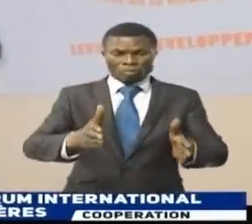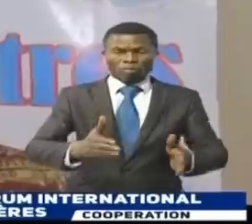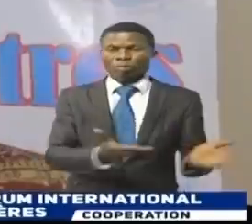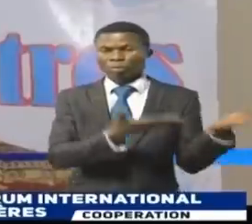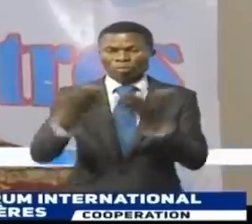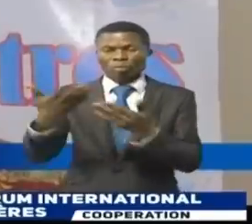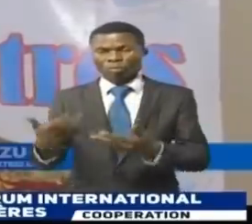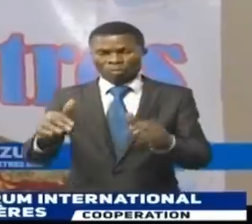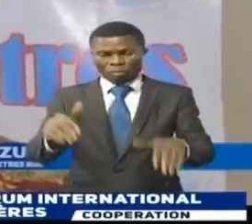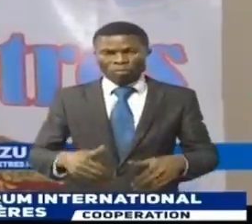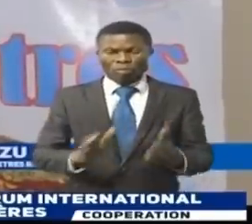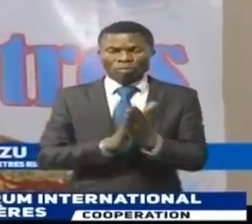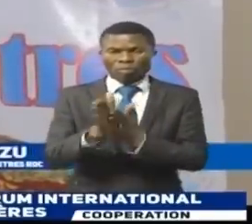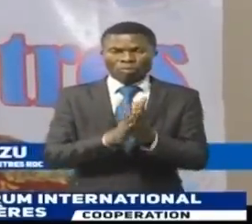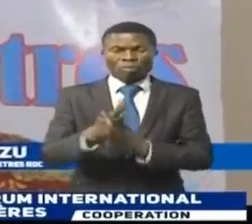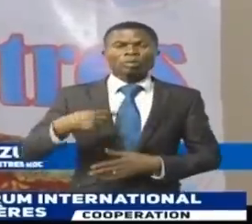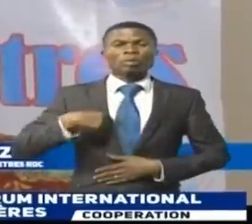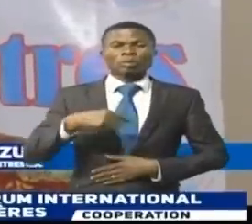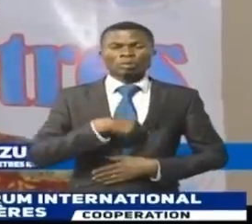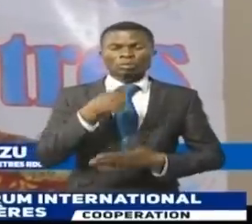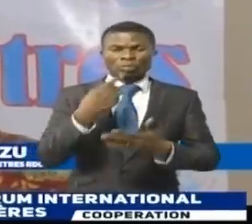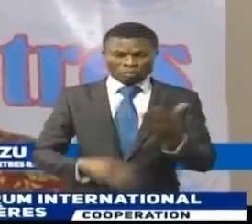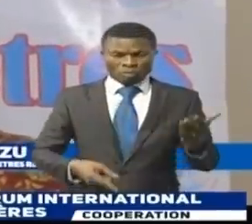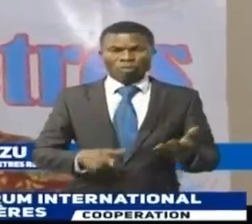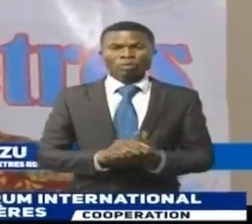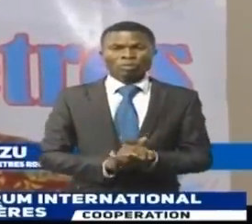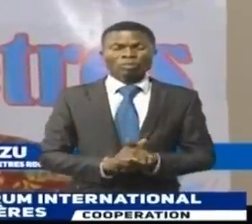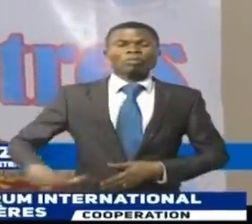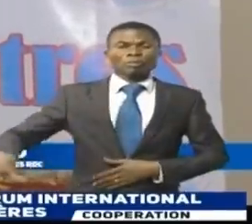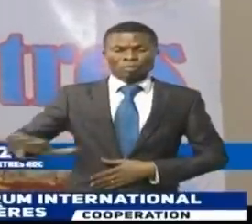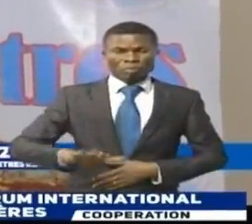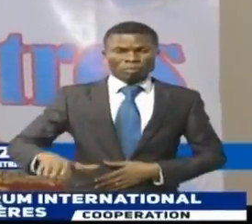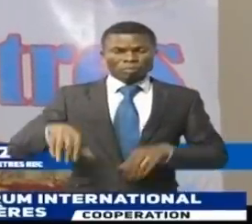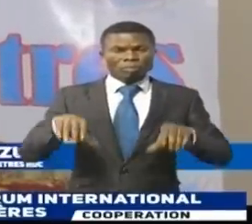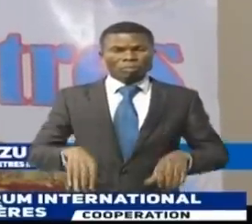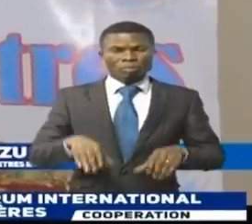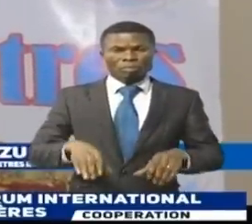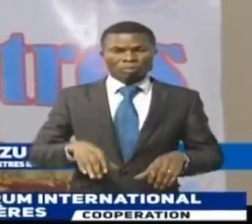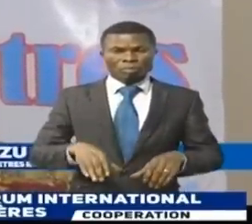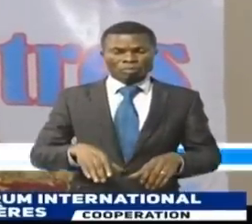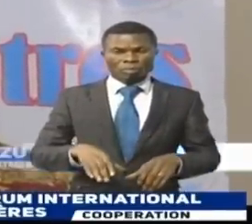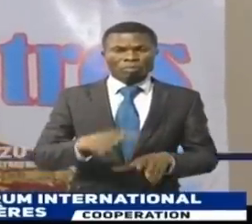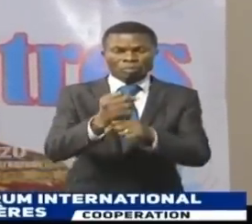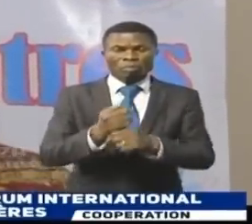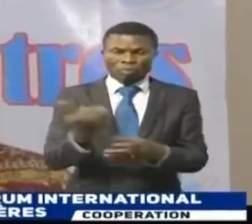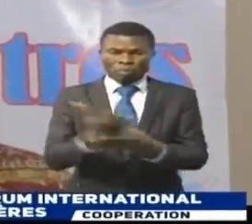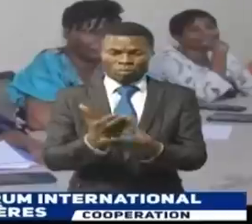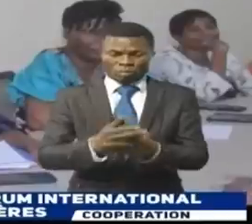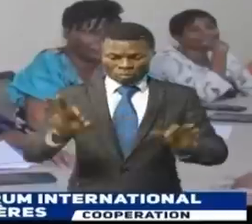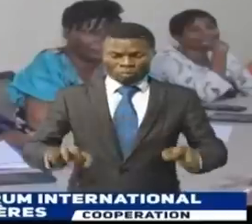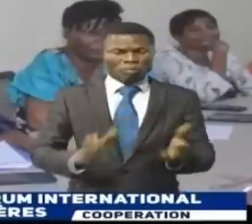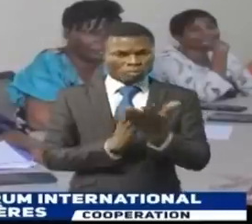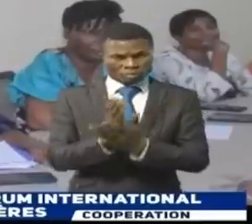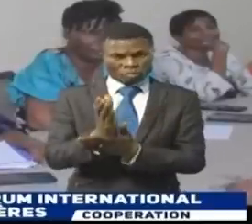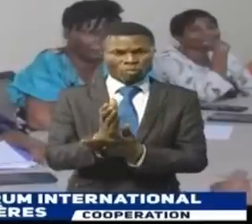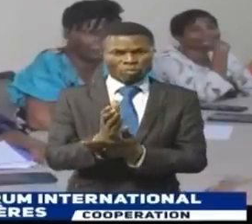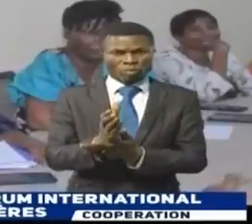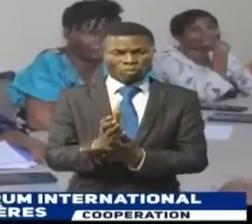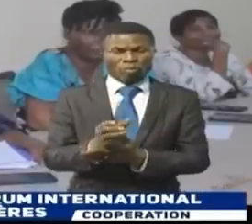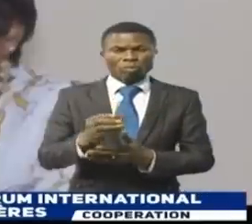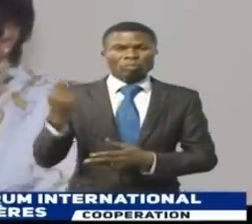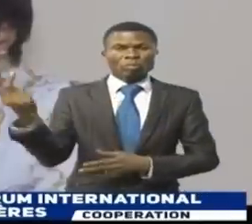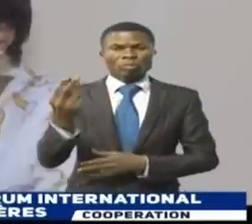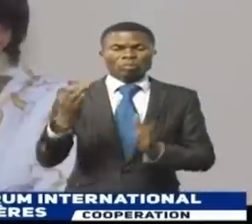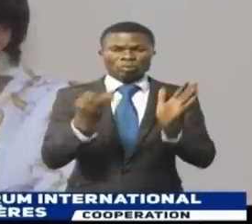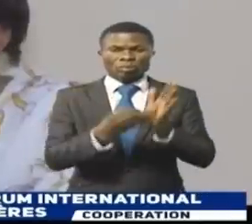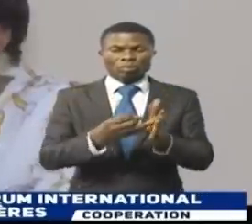agricoles. Notre souhait est que le pays ait un cadastre bien tenu. Pour rappel, le 27e